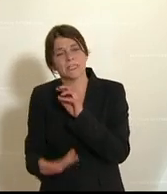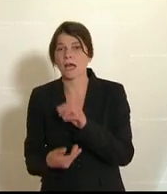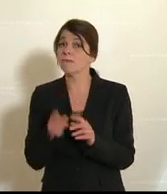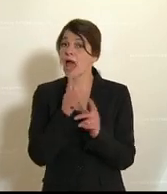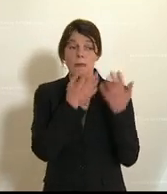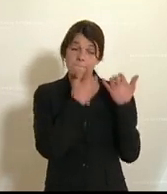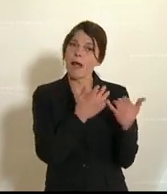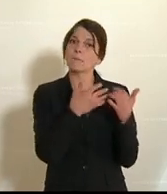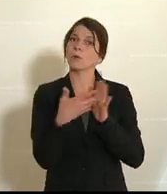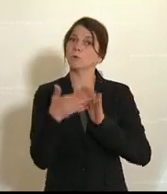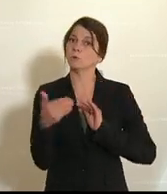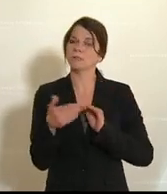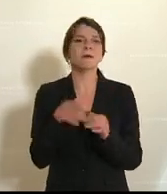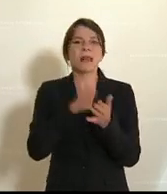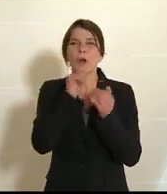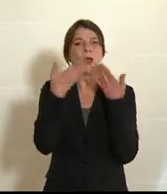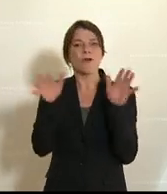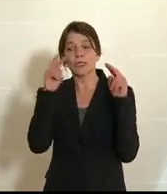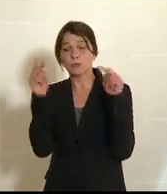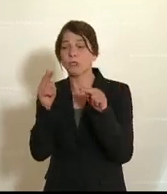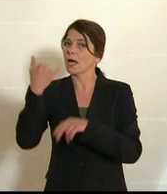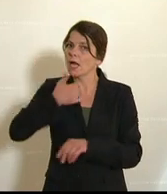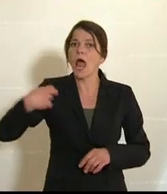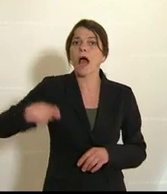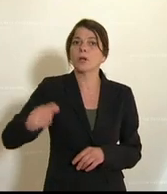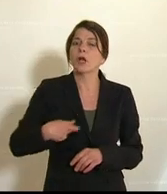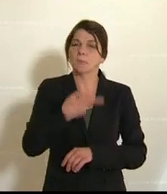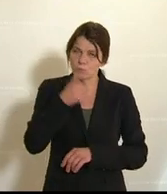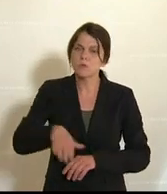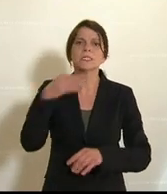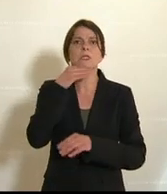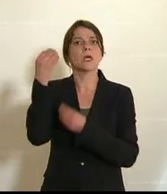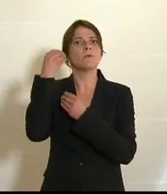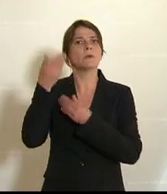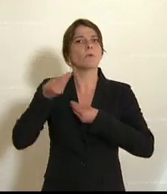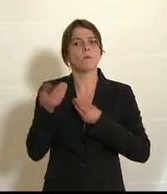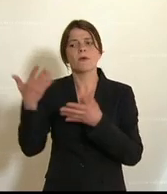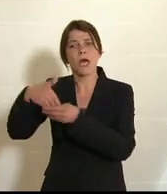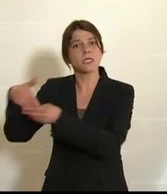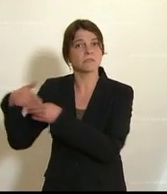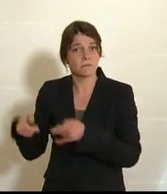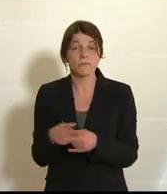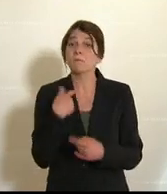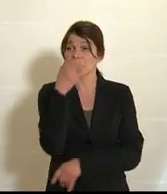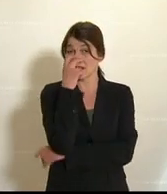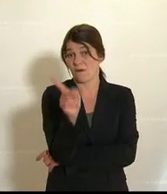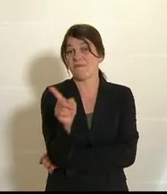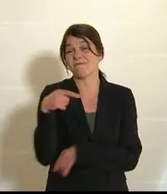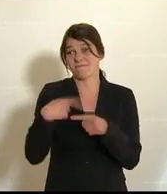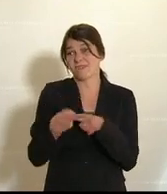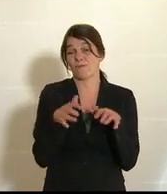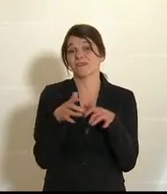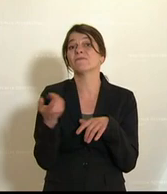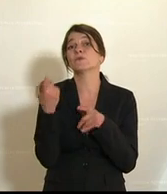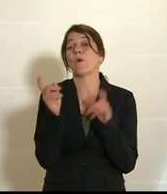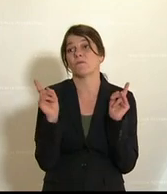der Öffentlichkeit. Aber jeder Abgeordnete sollte da Zugang haben zu ausreichender Information. Und ich bin schon sehr gespannt auf den Donnerstag, was da